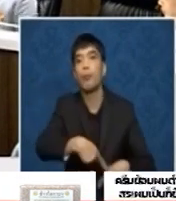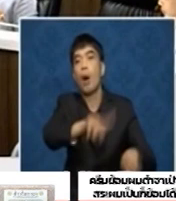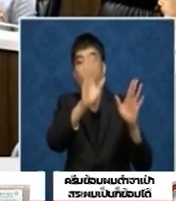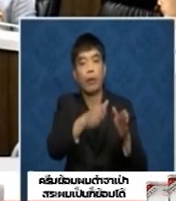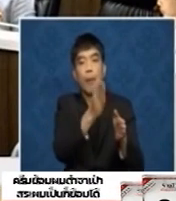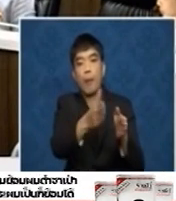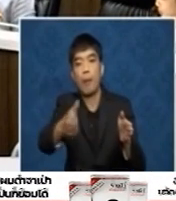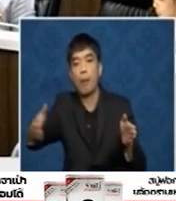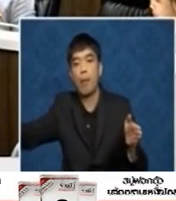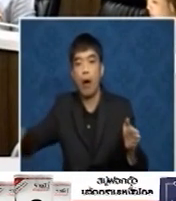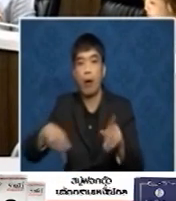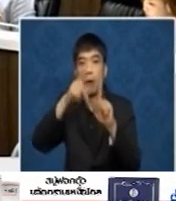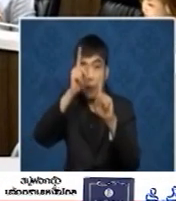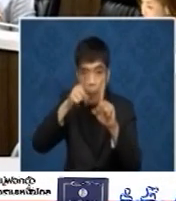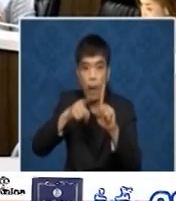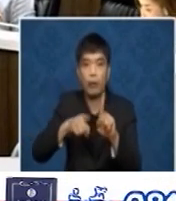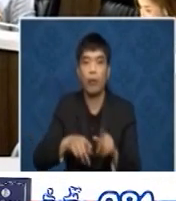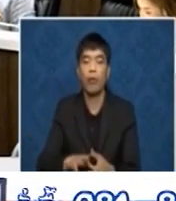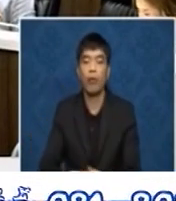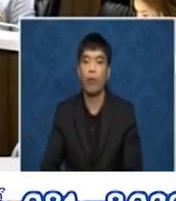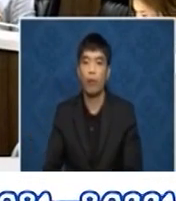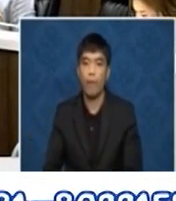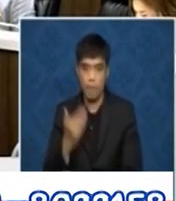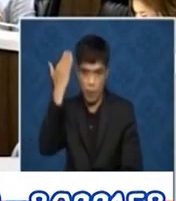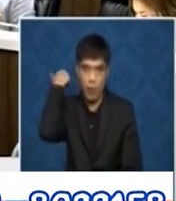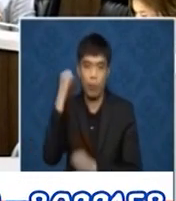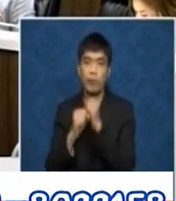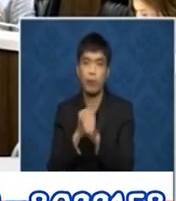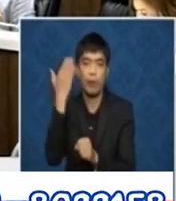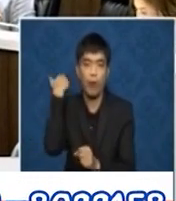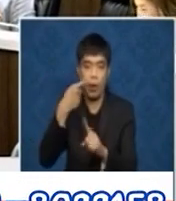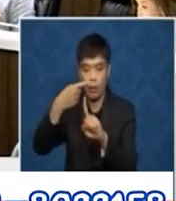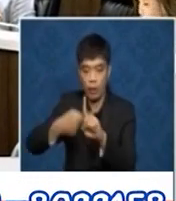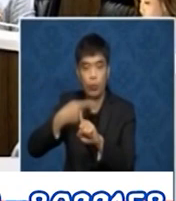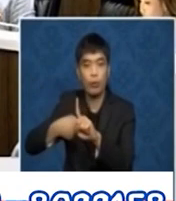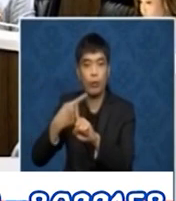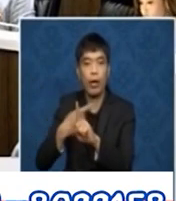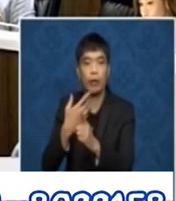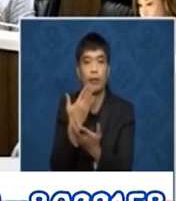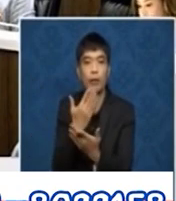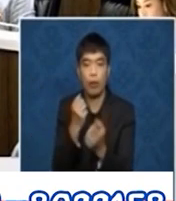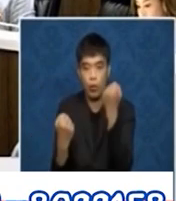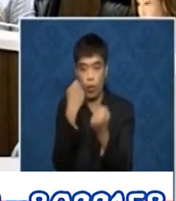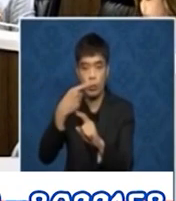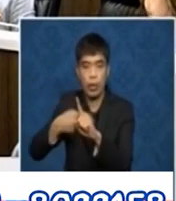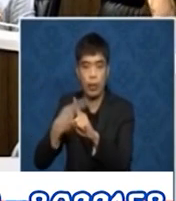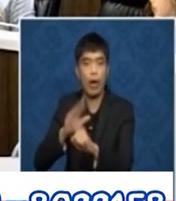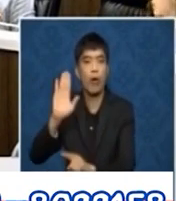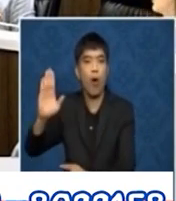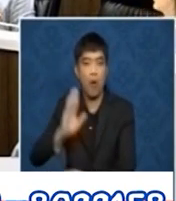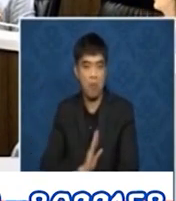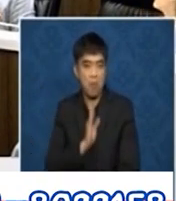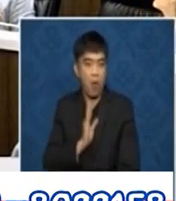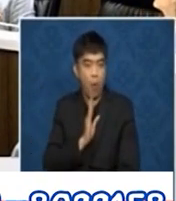เมื่อปีที่แล้วนะครับก็มีอีกกรณีหนึ่งครับกรณีเช่ารถหรูเทสลานะครับ7